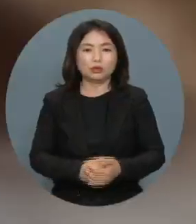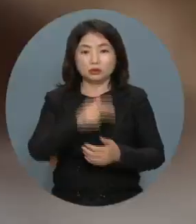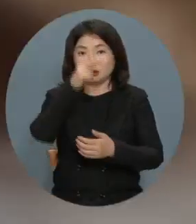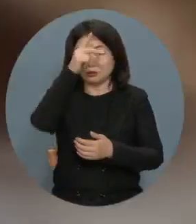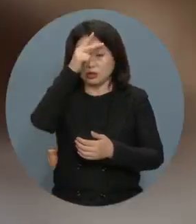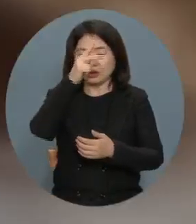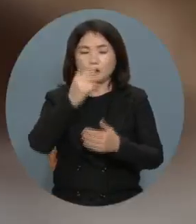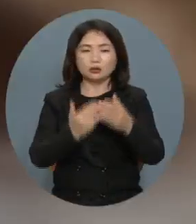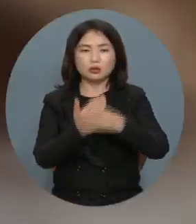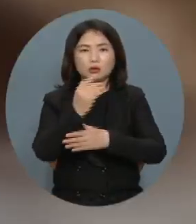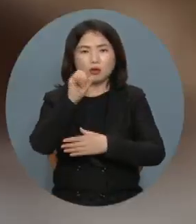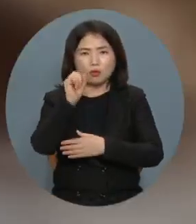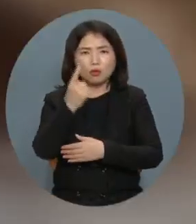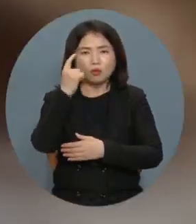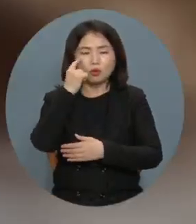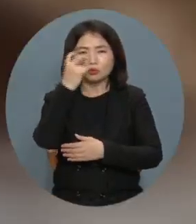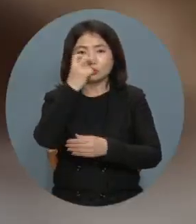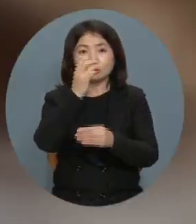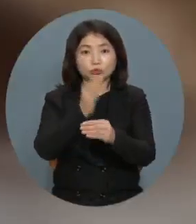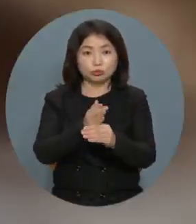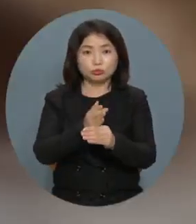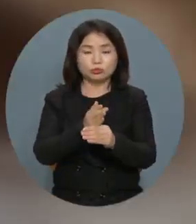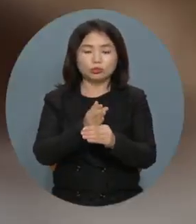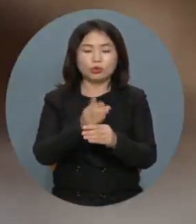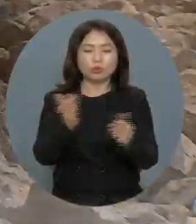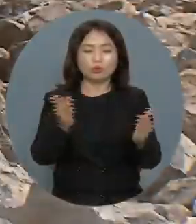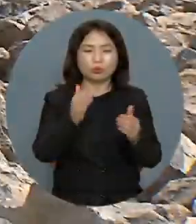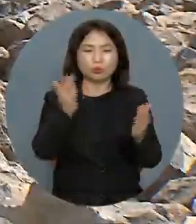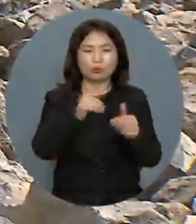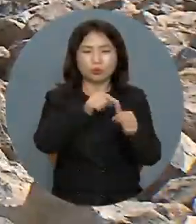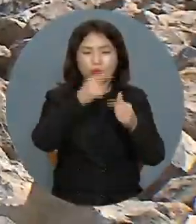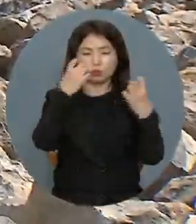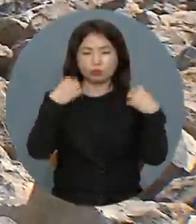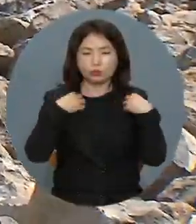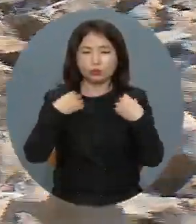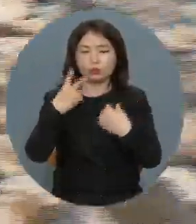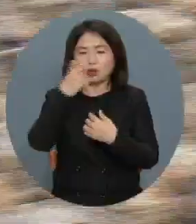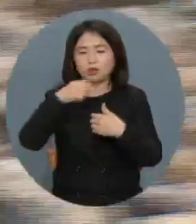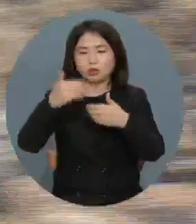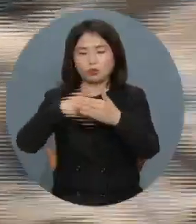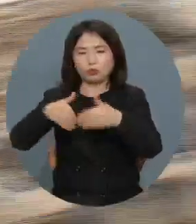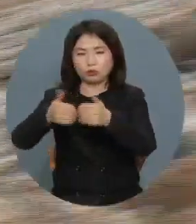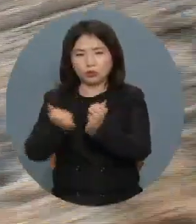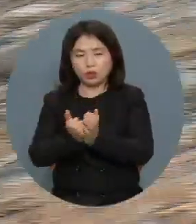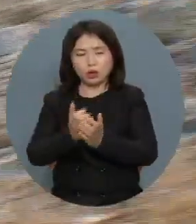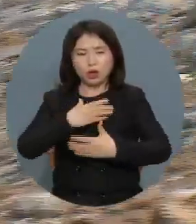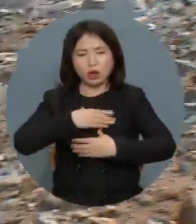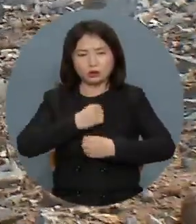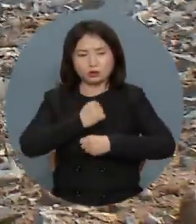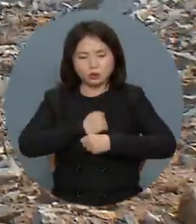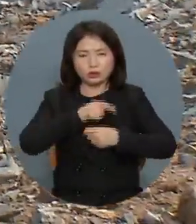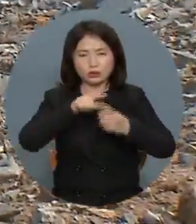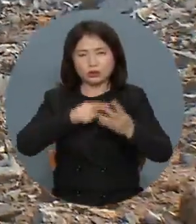경찰은 정확한 사고 경위를 조사하고 있고 고용노동부와 산업안전관리공단도